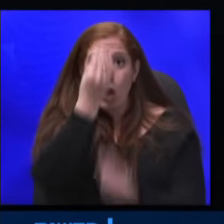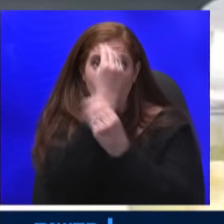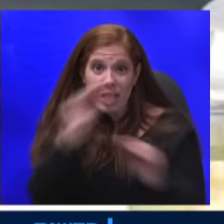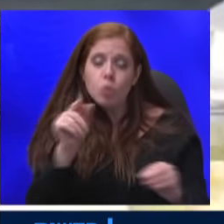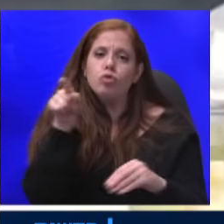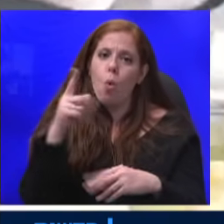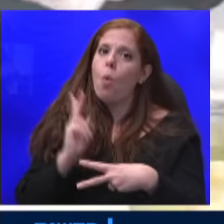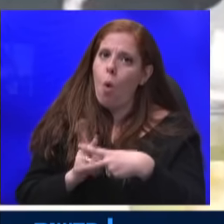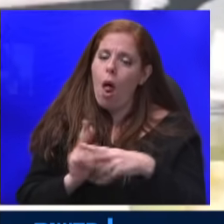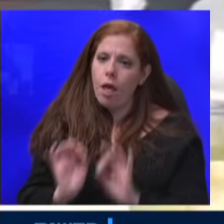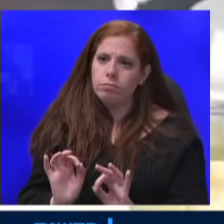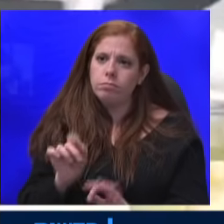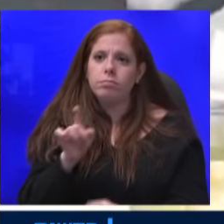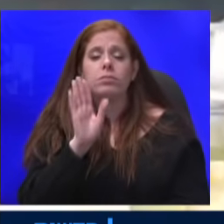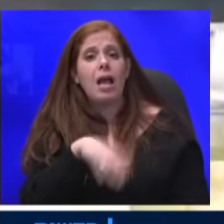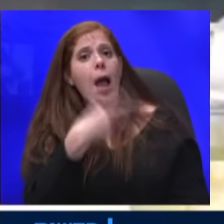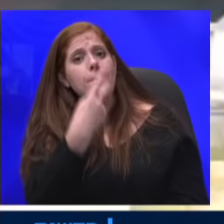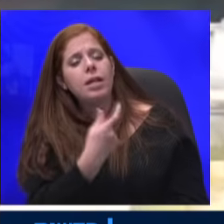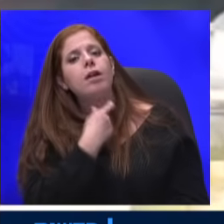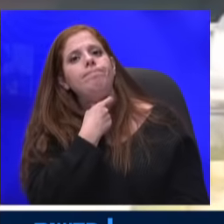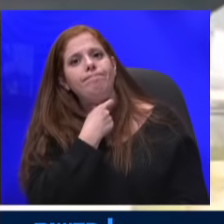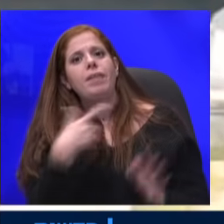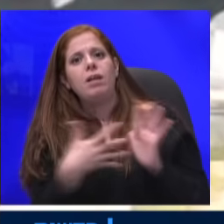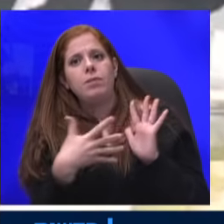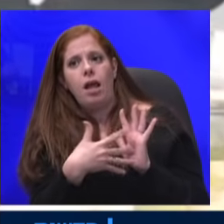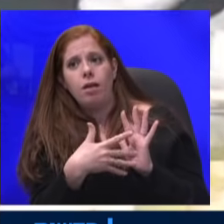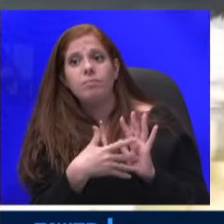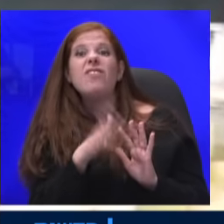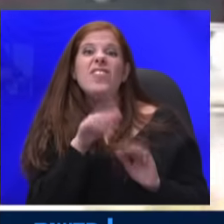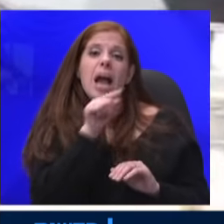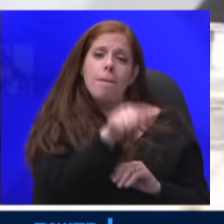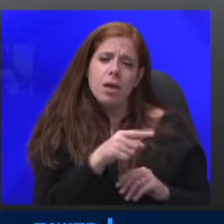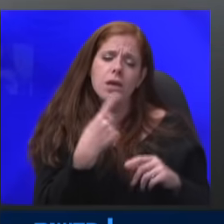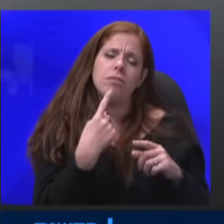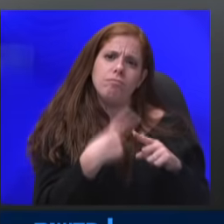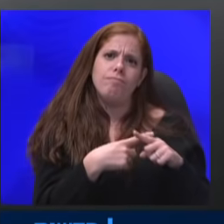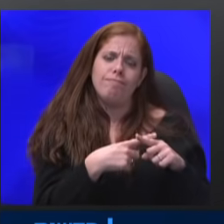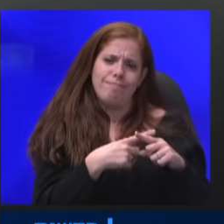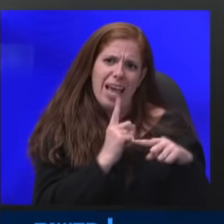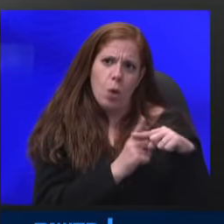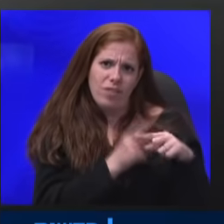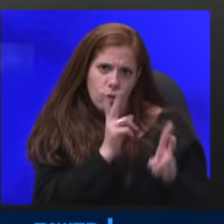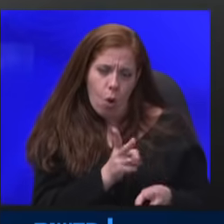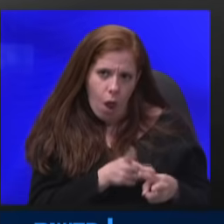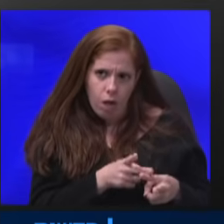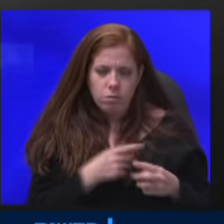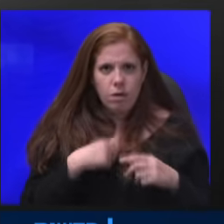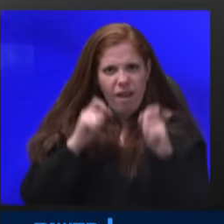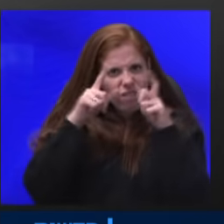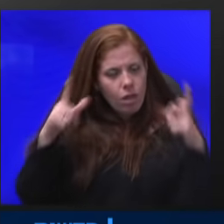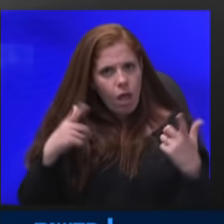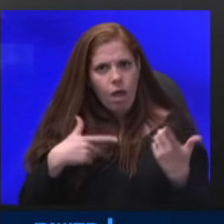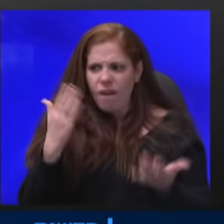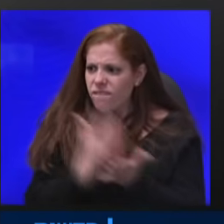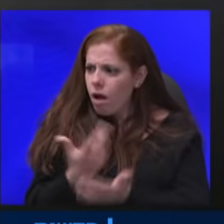חיובי. גם פנינה נאלצה להיבדק, תוצאת הבדיקה הייתה חיובית. תחושה של הפתעה, כי אם התחסנו